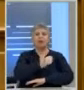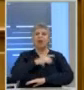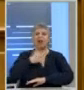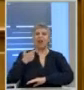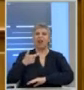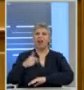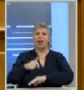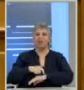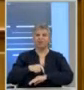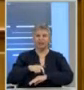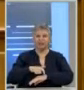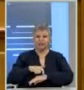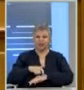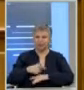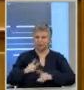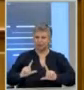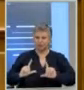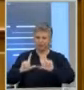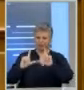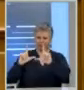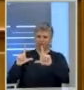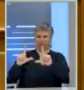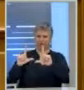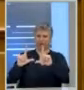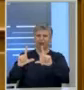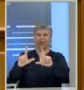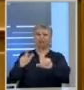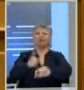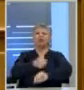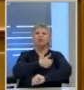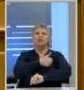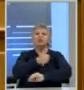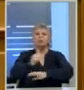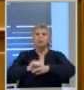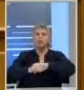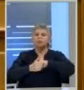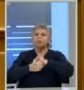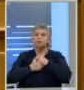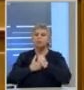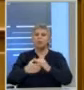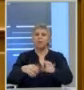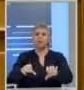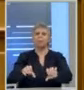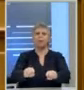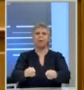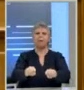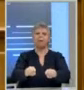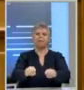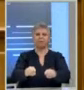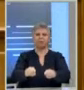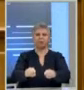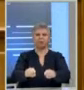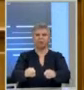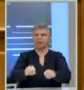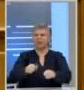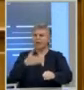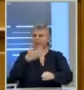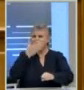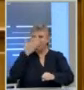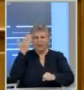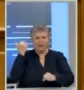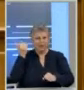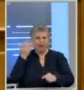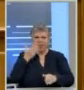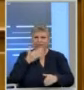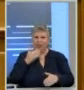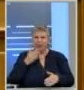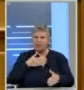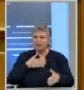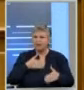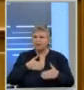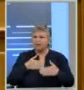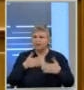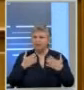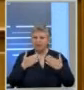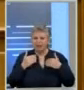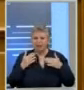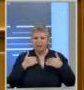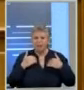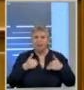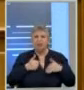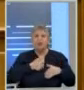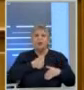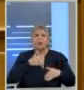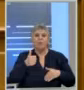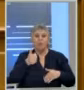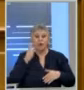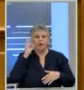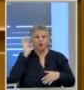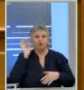εξουσιομανή, δεν υπάρχουν ηθικά εμπόδια προκειμένου να διατηρήσει επαόριστον τα προνόμια της